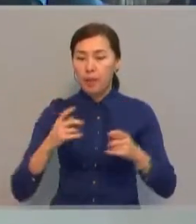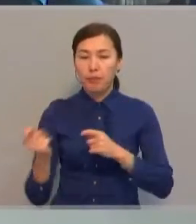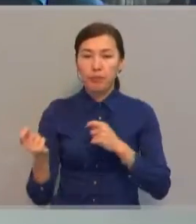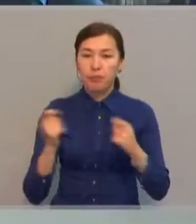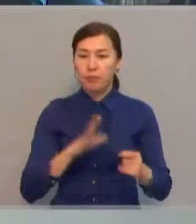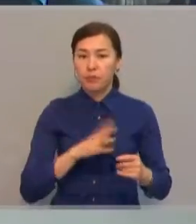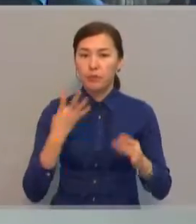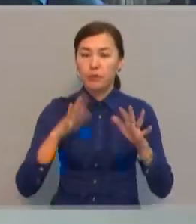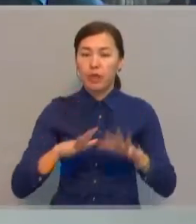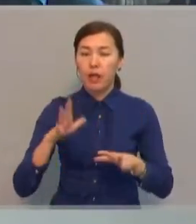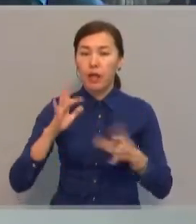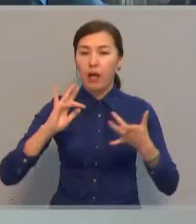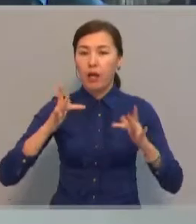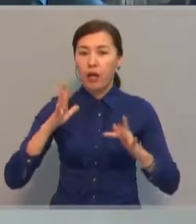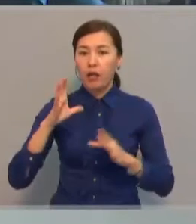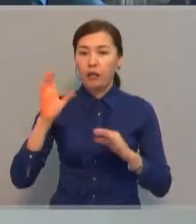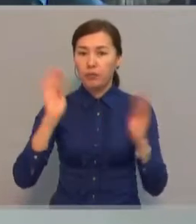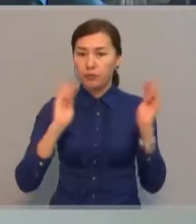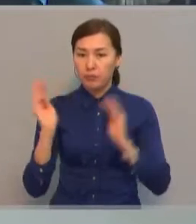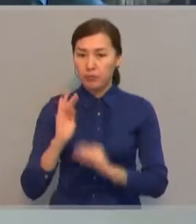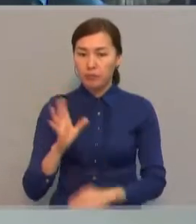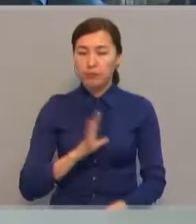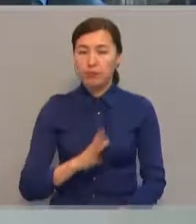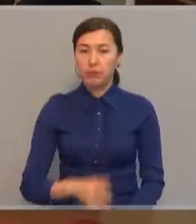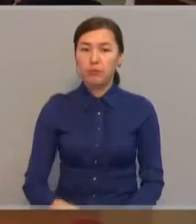әперді. 4 жерге Wi-Fi роутерін орнатты.